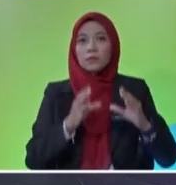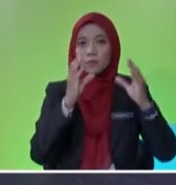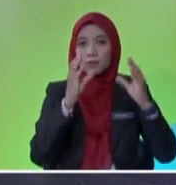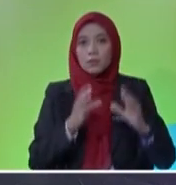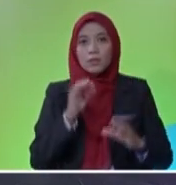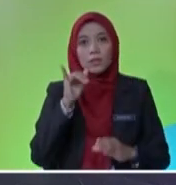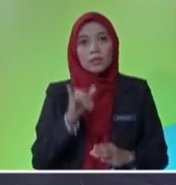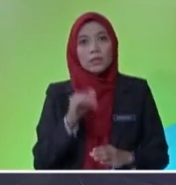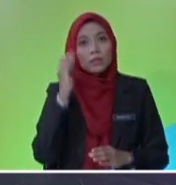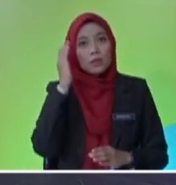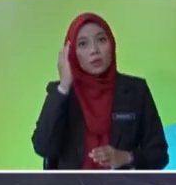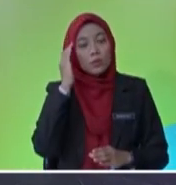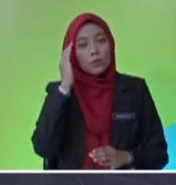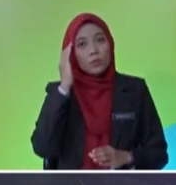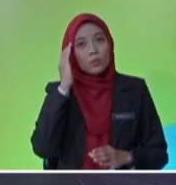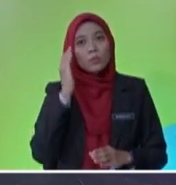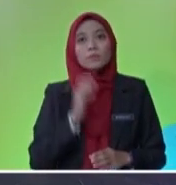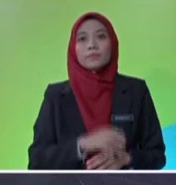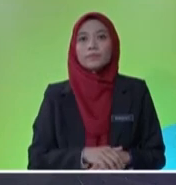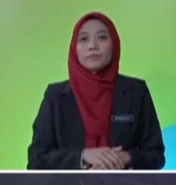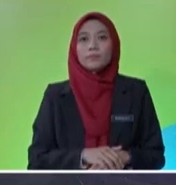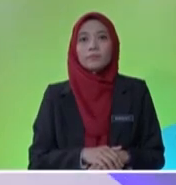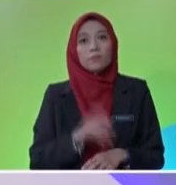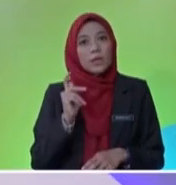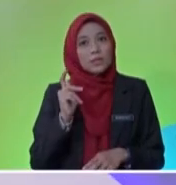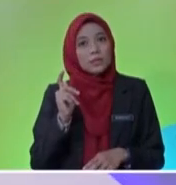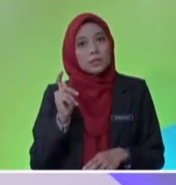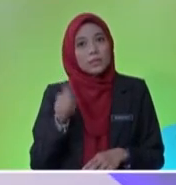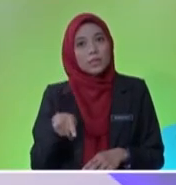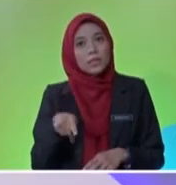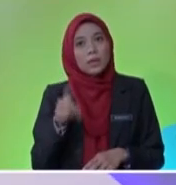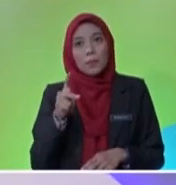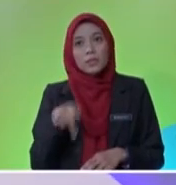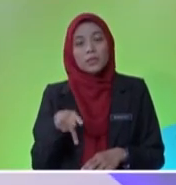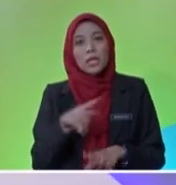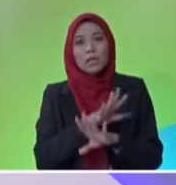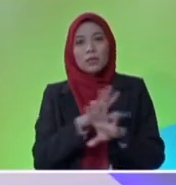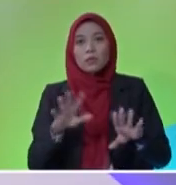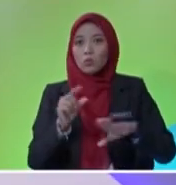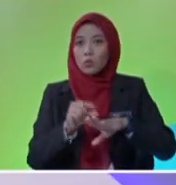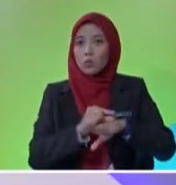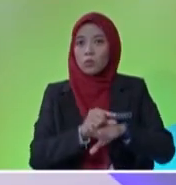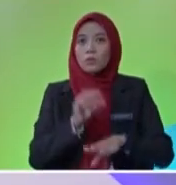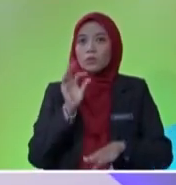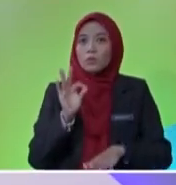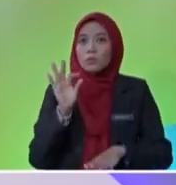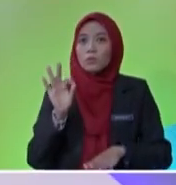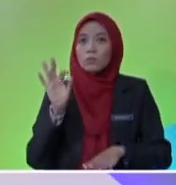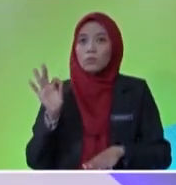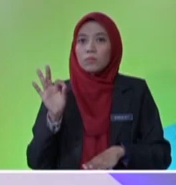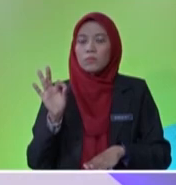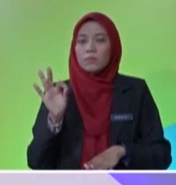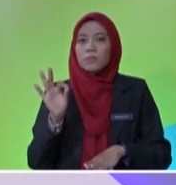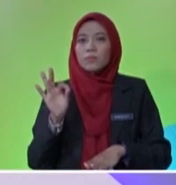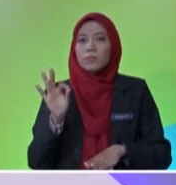penting diketahui yaitu antaranya pastikan tidak menggunakan Nomor 99 Tuh tanpa sebarang